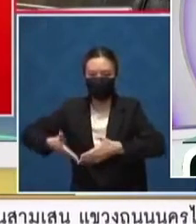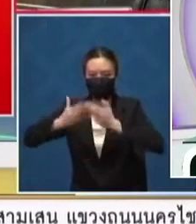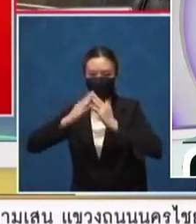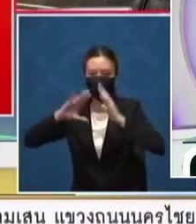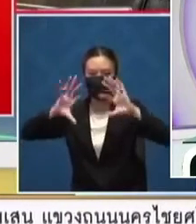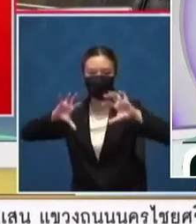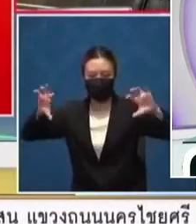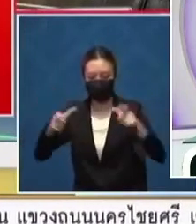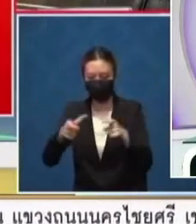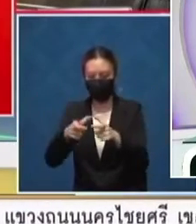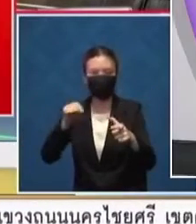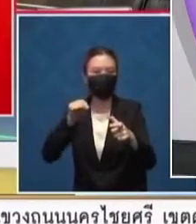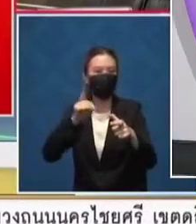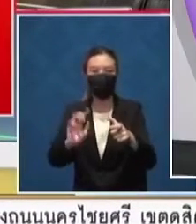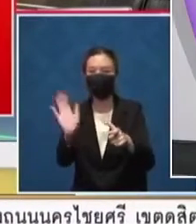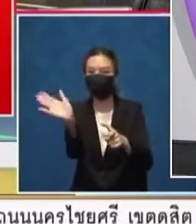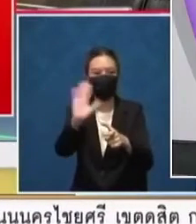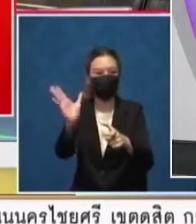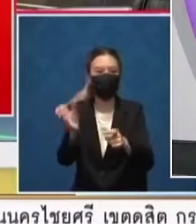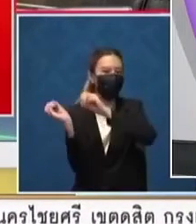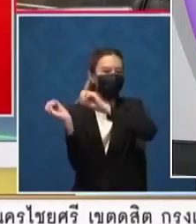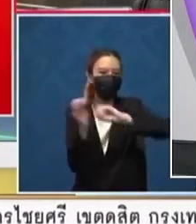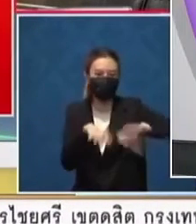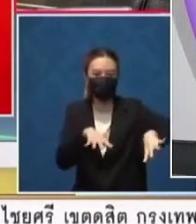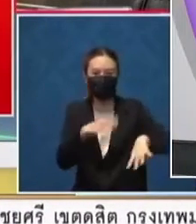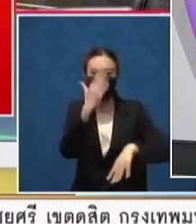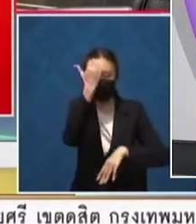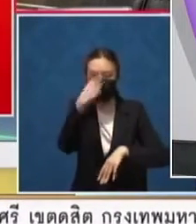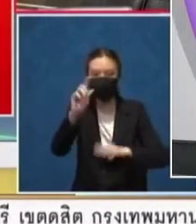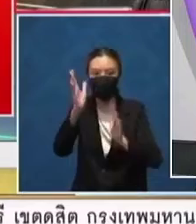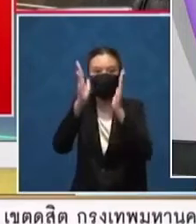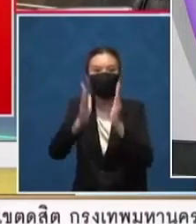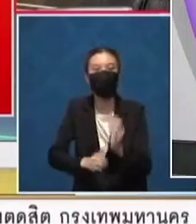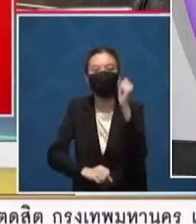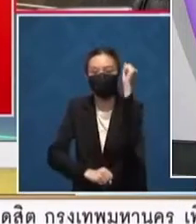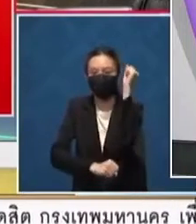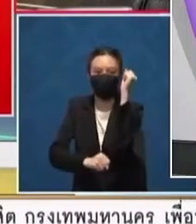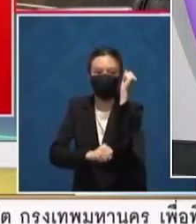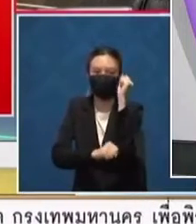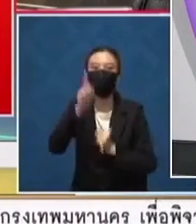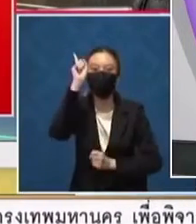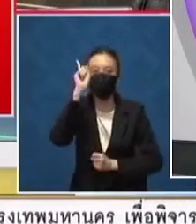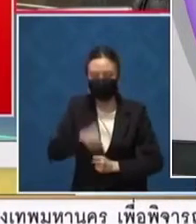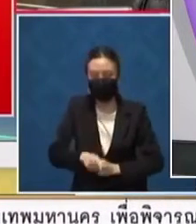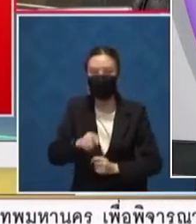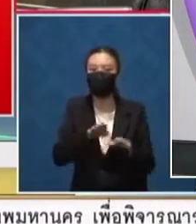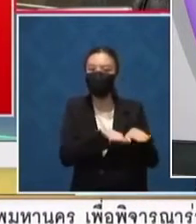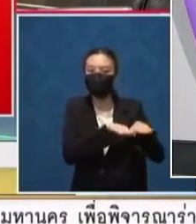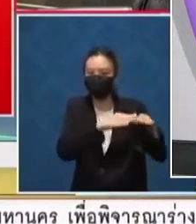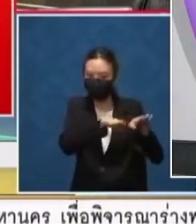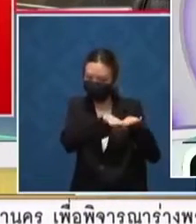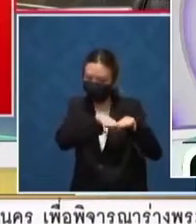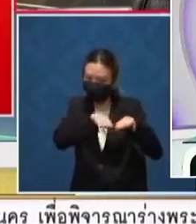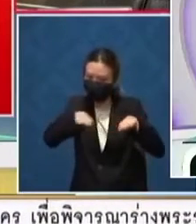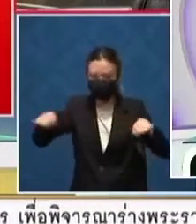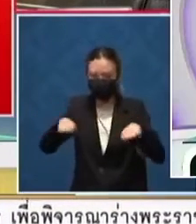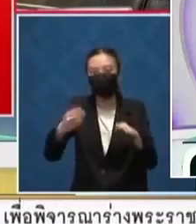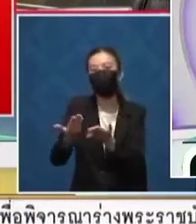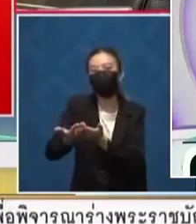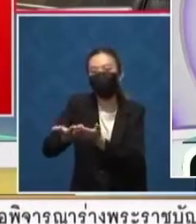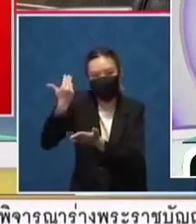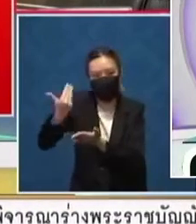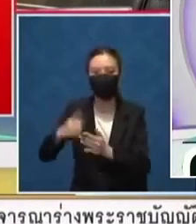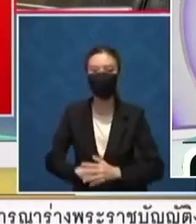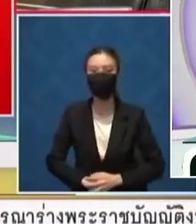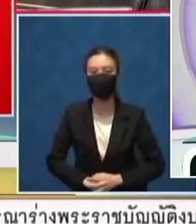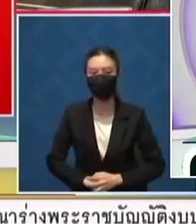อกว่าแบบทำไมอ่ะทำไมคุณต้องทำบัตรขึ้นมาเป็นบัตรคนจนเนี่ยมันทำให้มีคนดูหมิ่นเหยียดหยามดิฉันรับรองเลยน